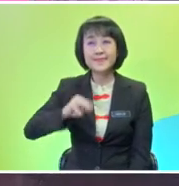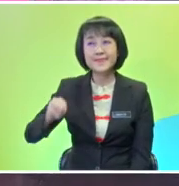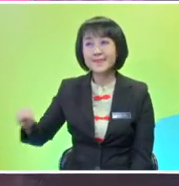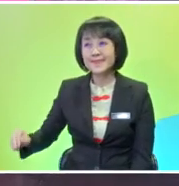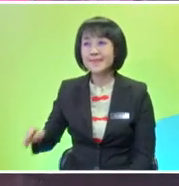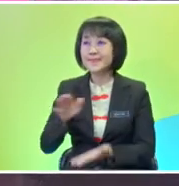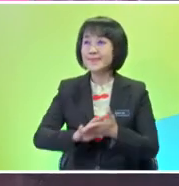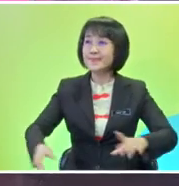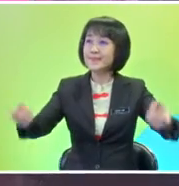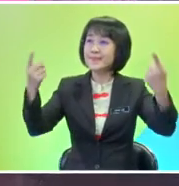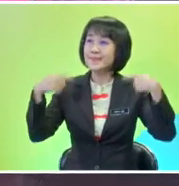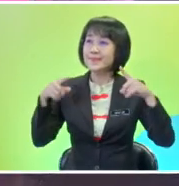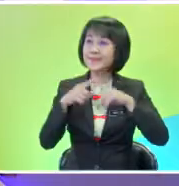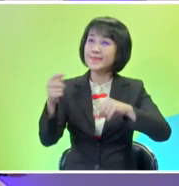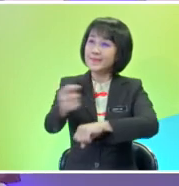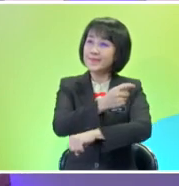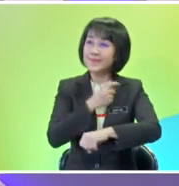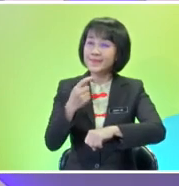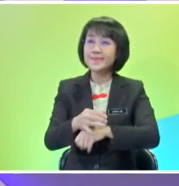selamatang ke taman Saya